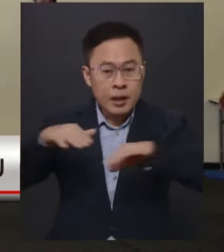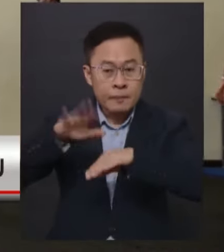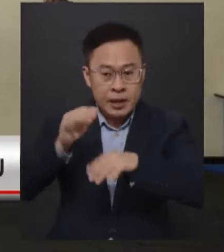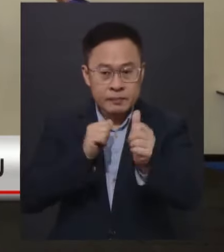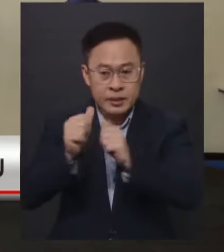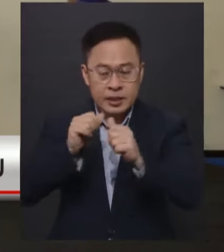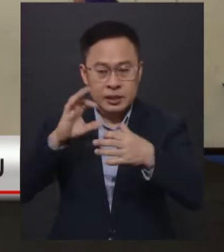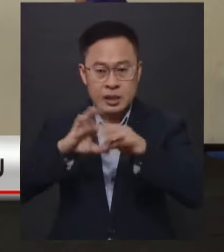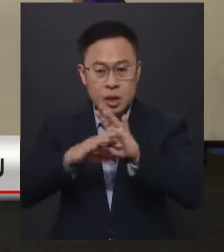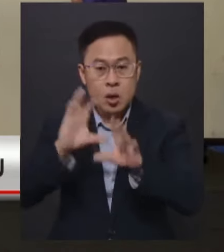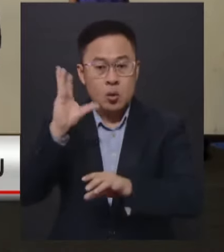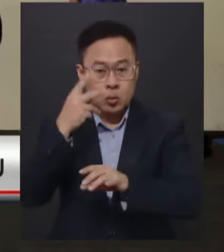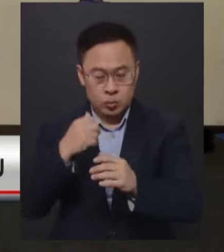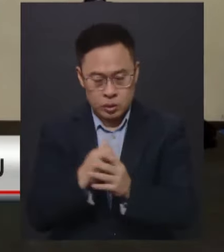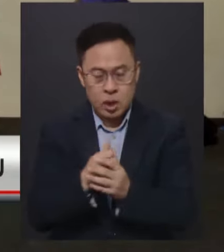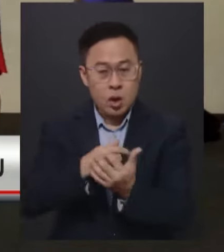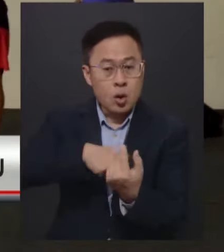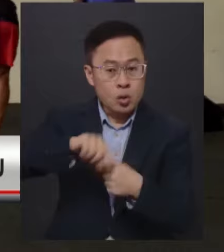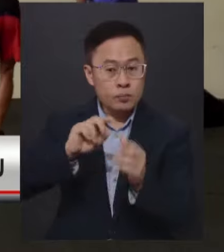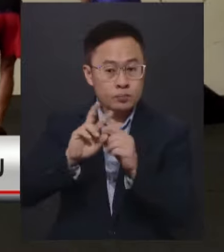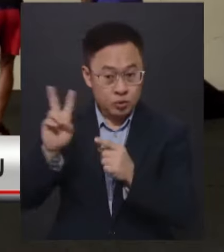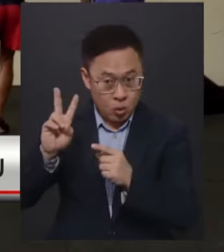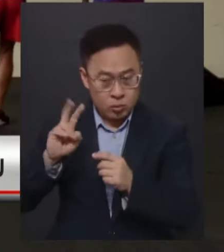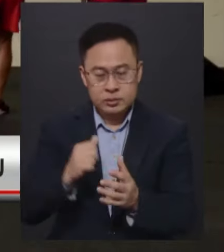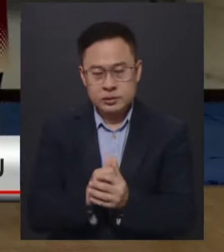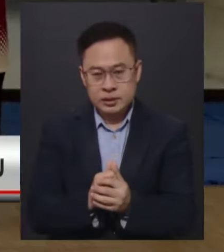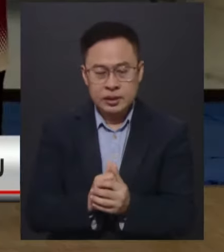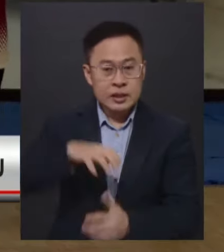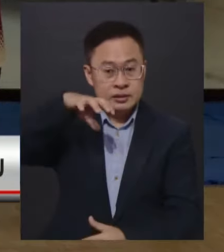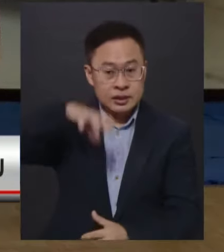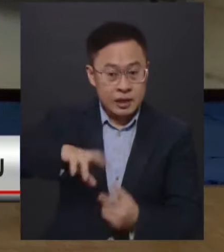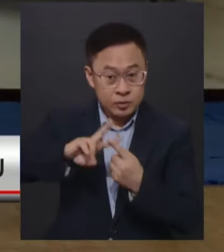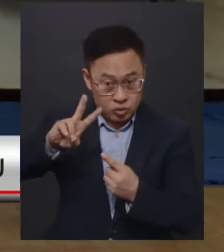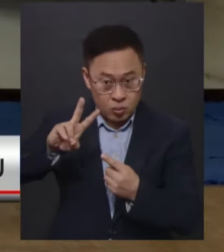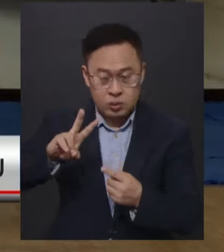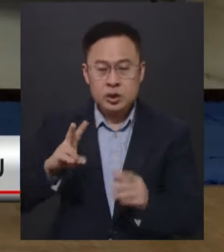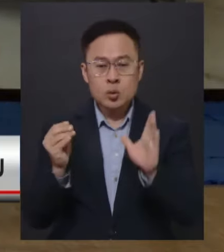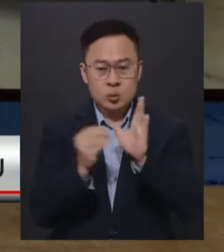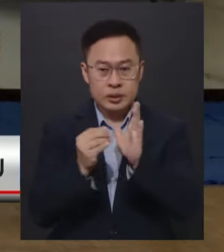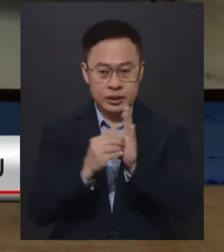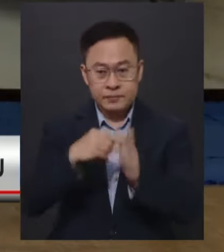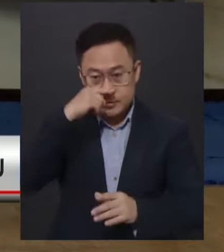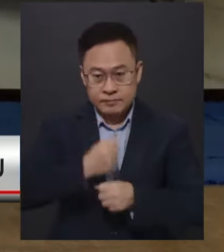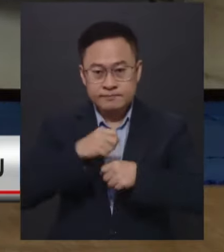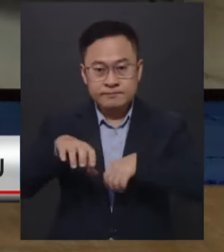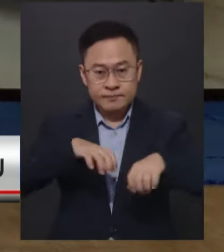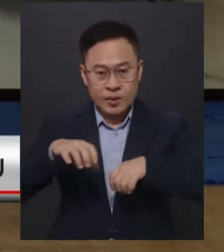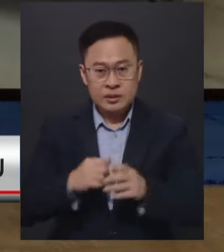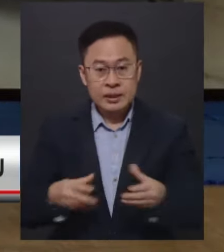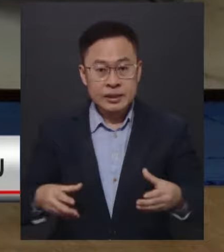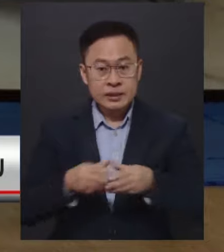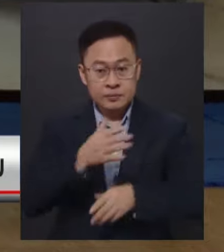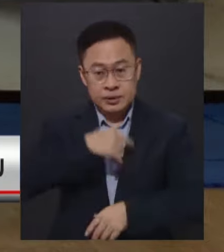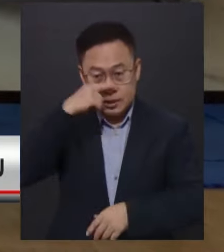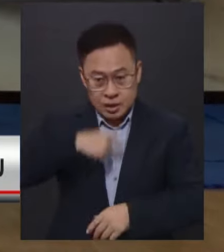World Qualifying Tournament Boxing Road to Paris ที่กรุงเทพมหานครนะครับโดยทัพนักชกไทยก็ยังฟิตซ้อมอย่างต่อเนื่